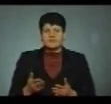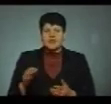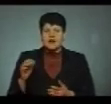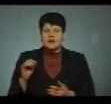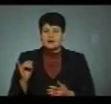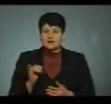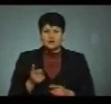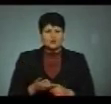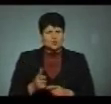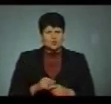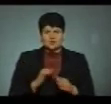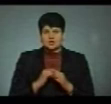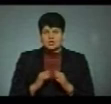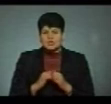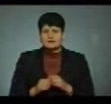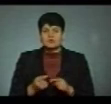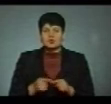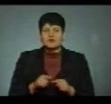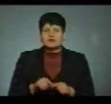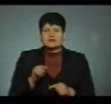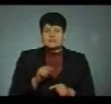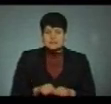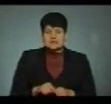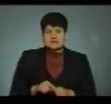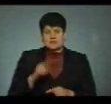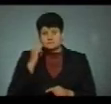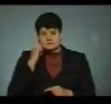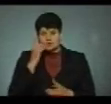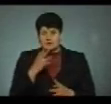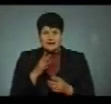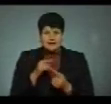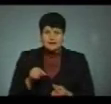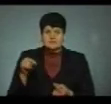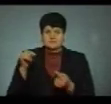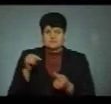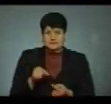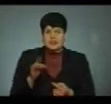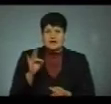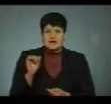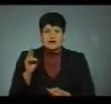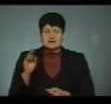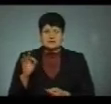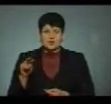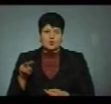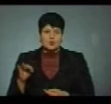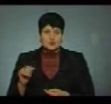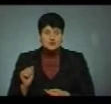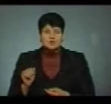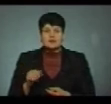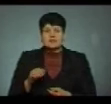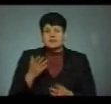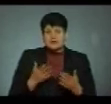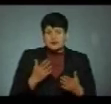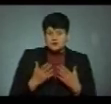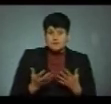І дуже часто оця емоційна оцінка не збігається з раціологічною. І відповідно,